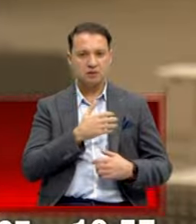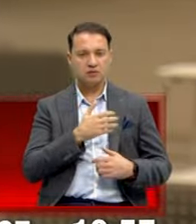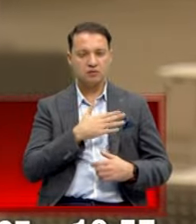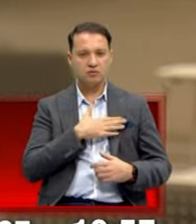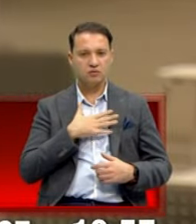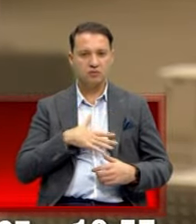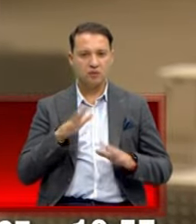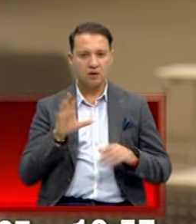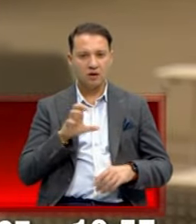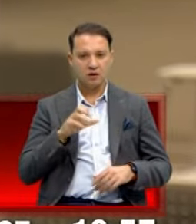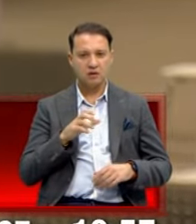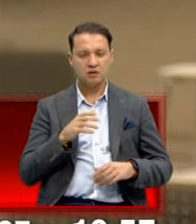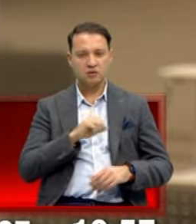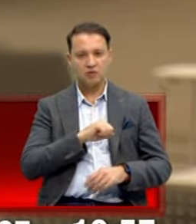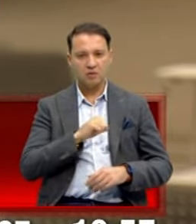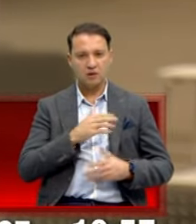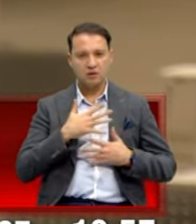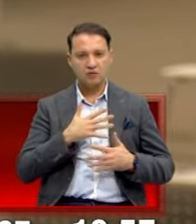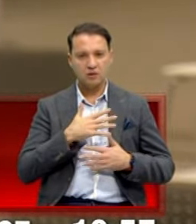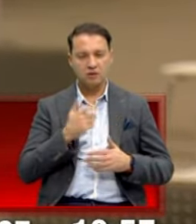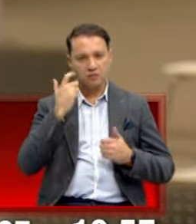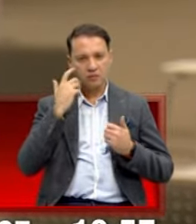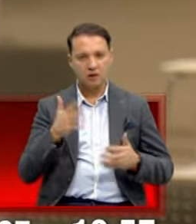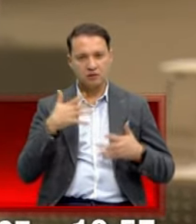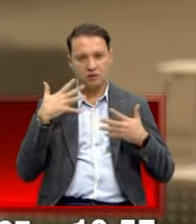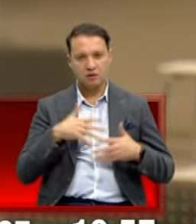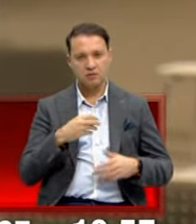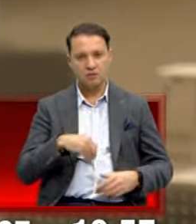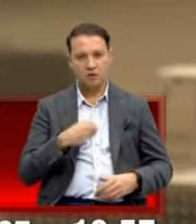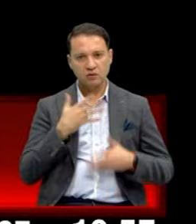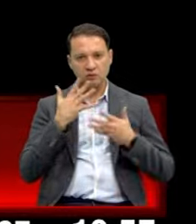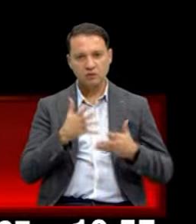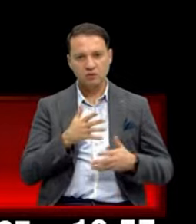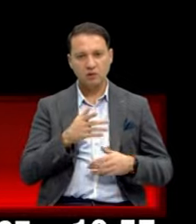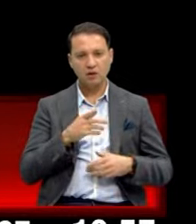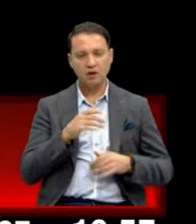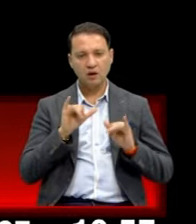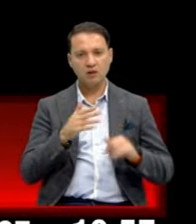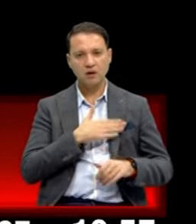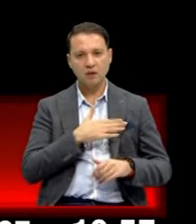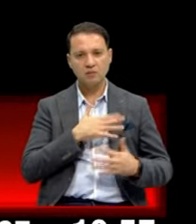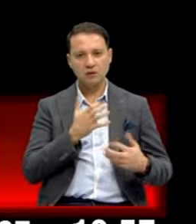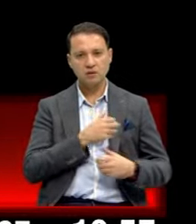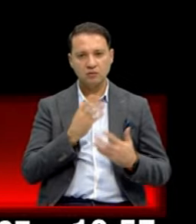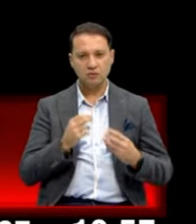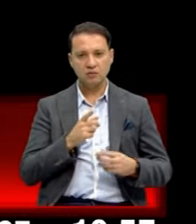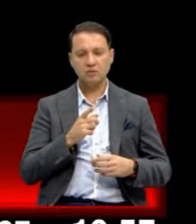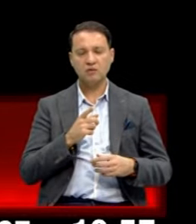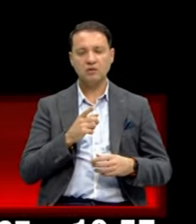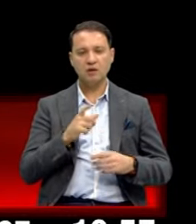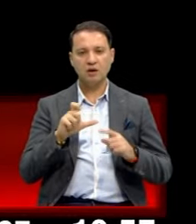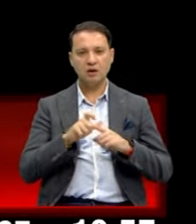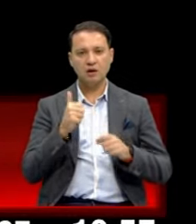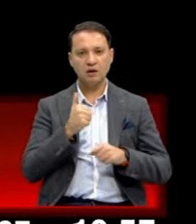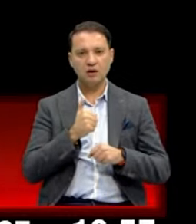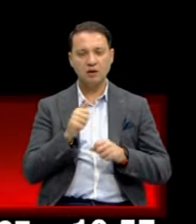göğüs ağrısı, çarpıntı, nefes darlığı, baygınlık, terleme, bulantı, kusma. Aynı kalp krizi gibi bir belirti.